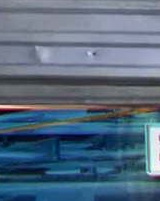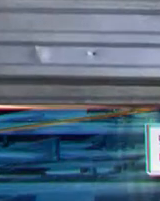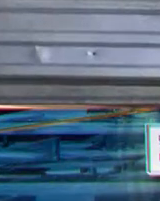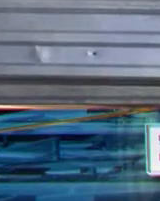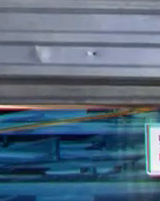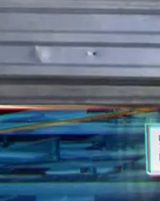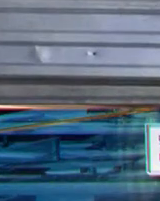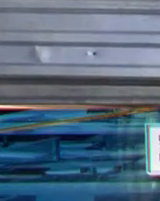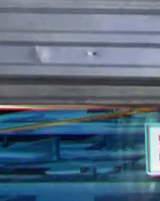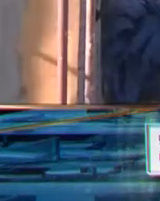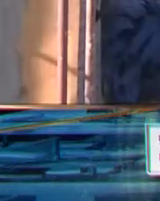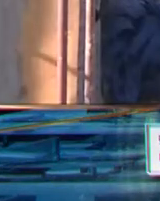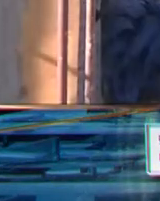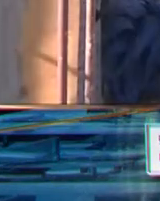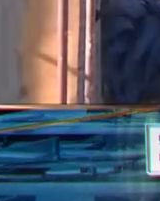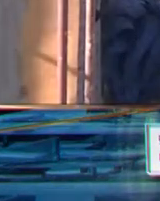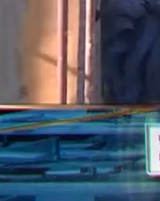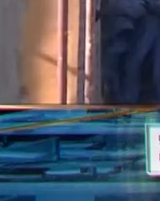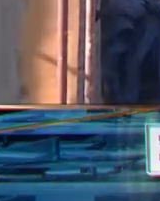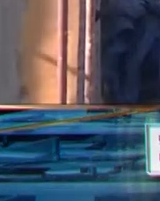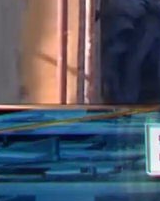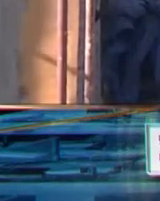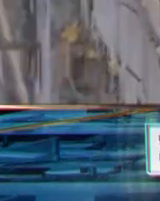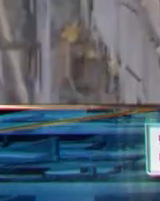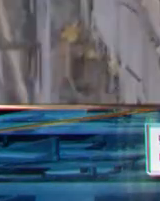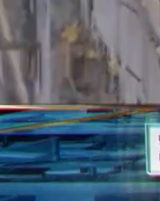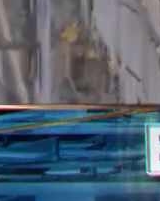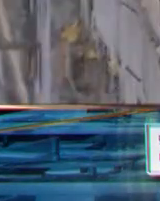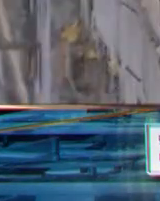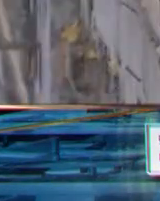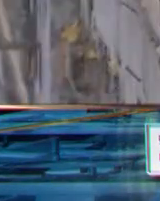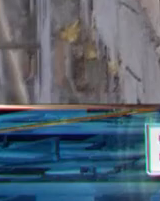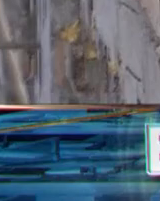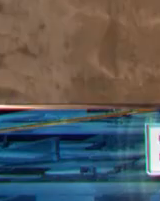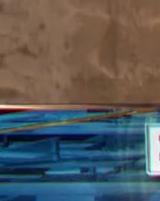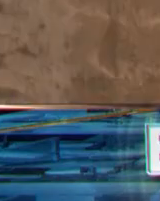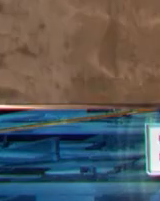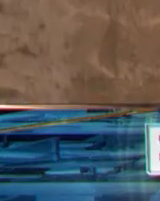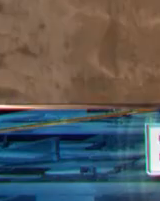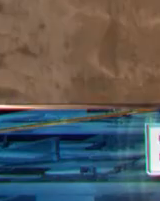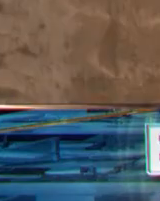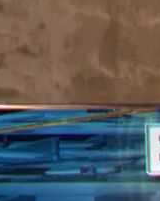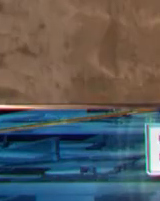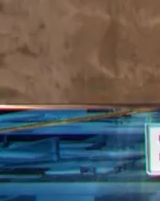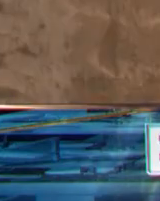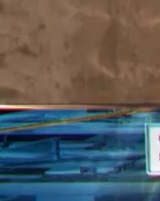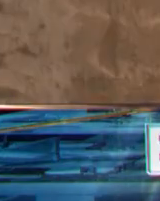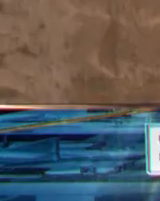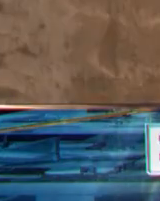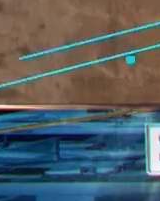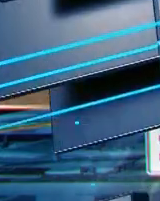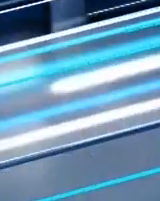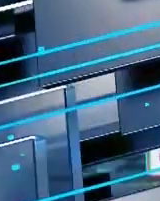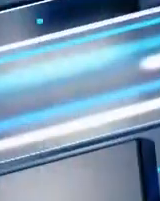Облыста 5 жаңа дәрігерлік амбулатория салынады. Құрылыс еңбекші қазақ, Іле, Көксу, Қарасай және Панфилов ауданында жүріп жатыр.